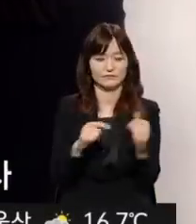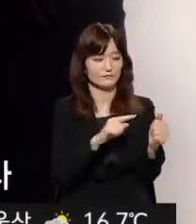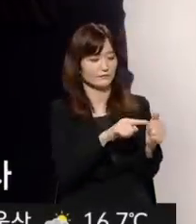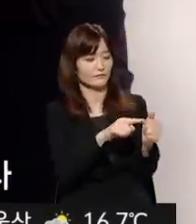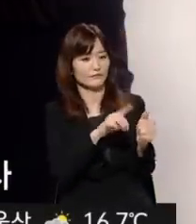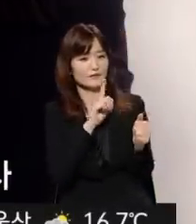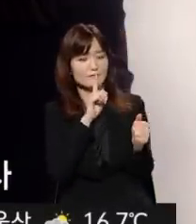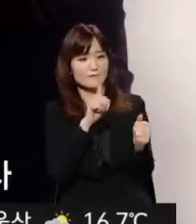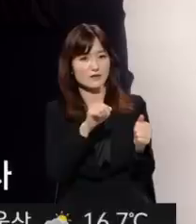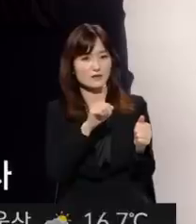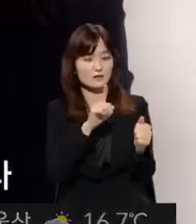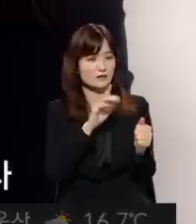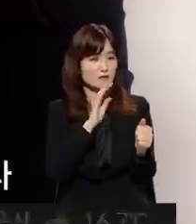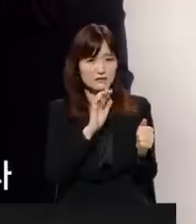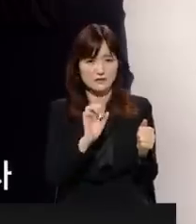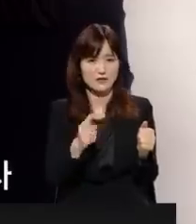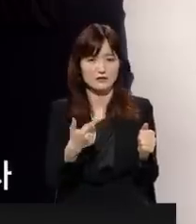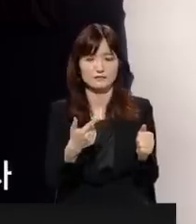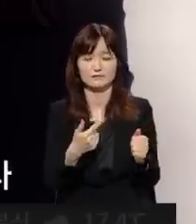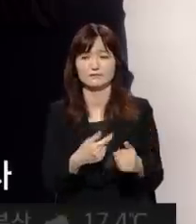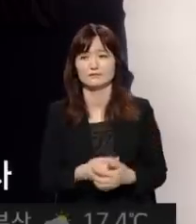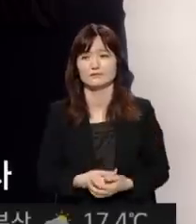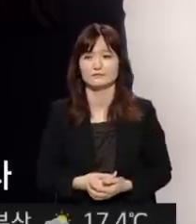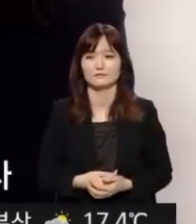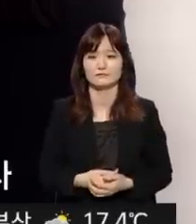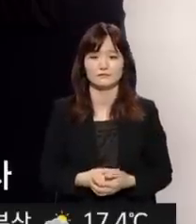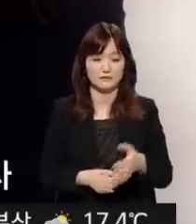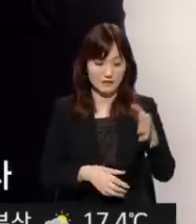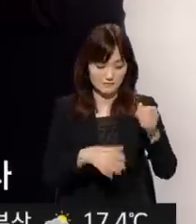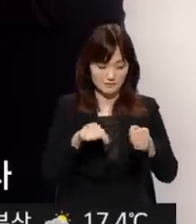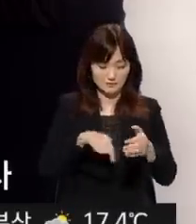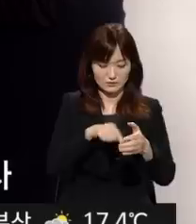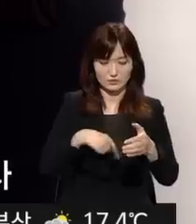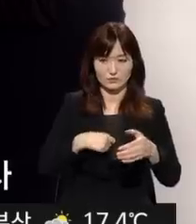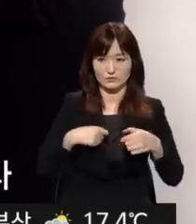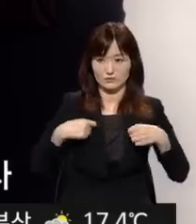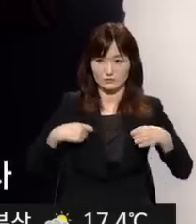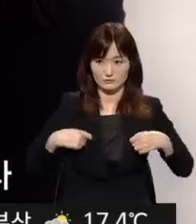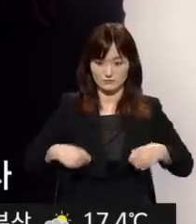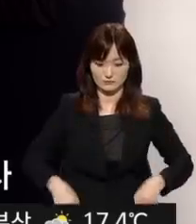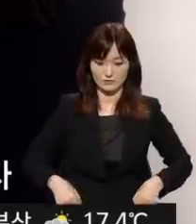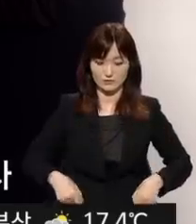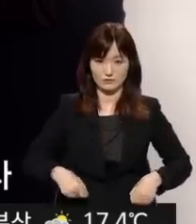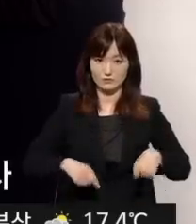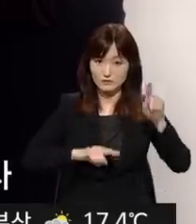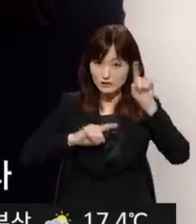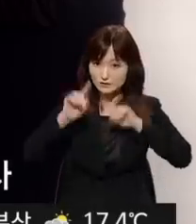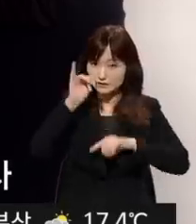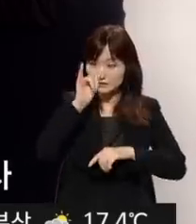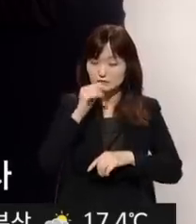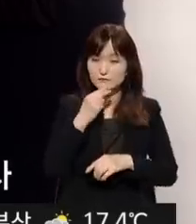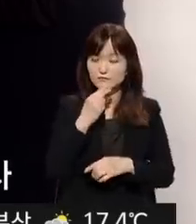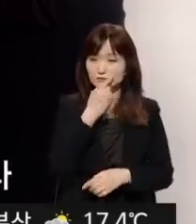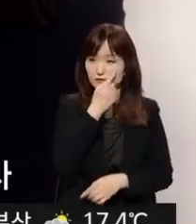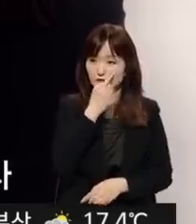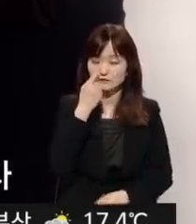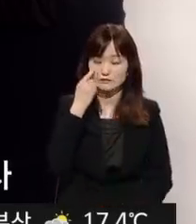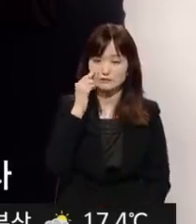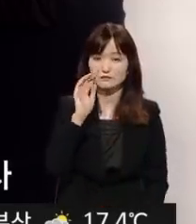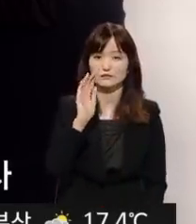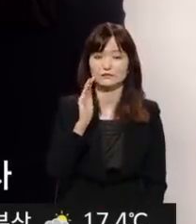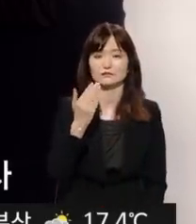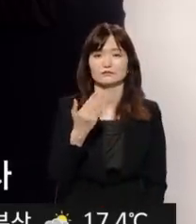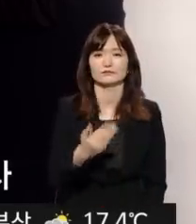주장은 사실이 아니에요라고 항변을 해서 그것 때문에 바지와 속옷을 벗고 실제 상해를 입었는지 확인할 수밖에 없었다라는